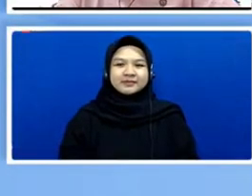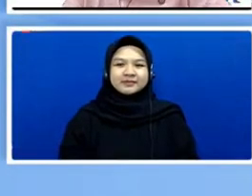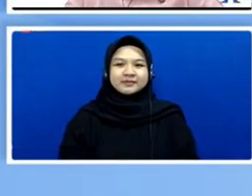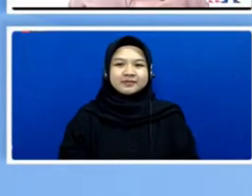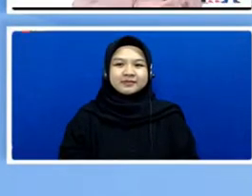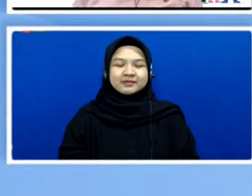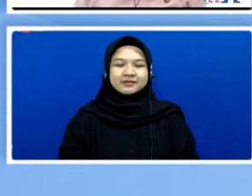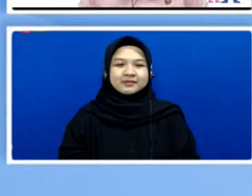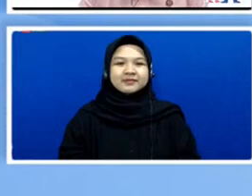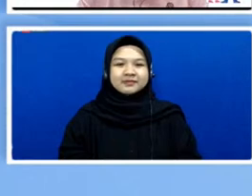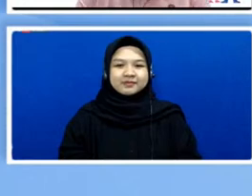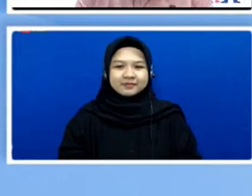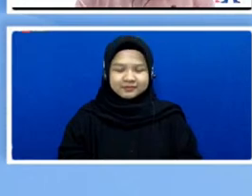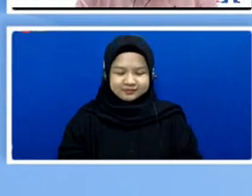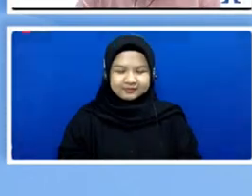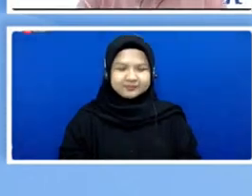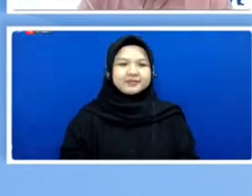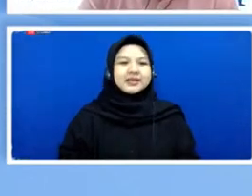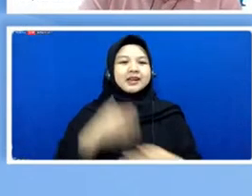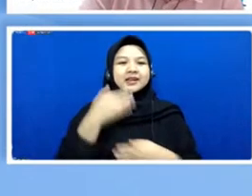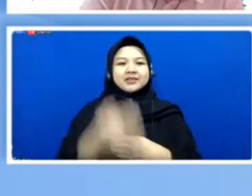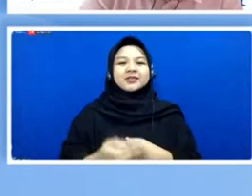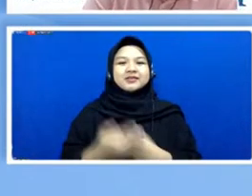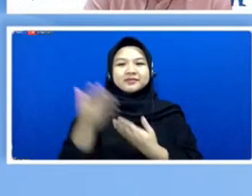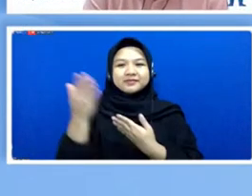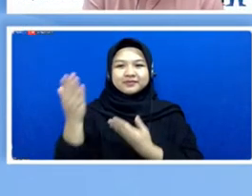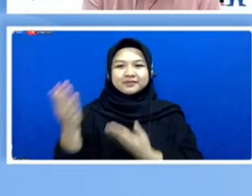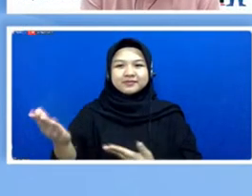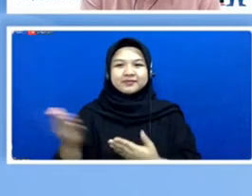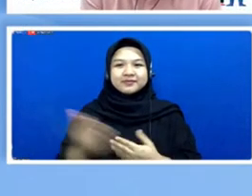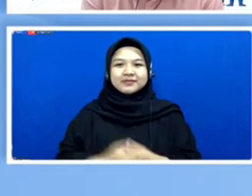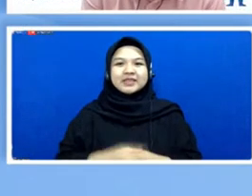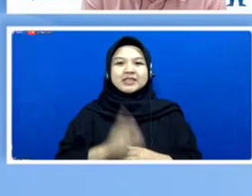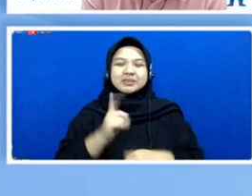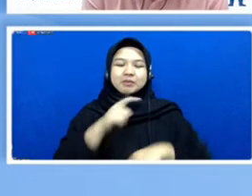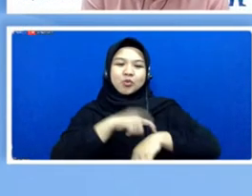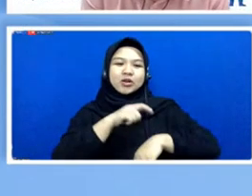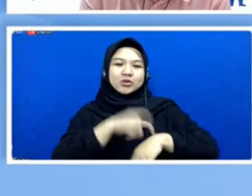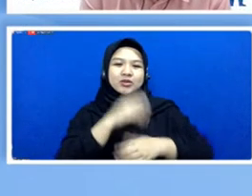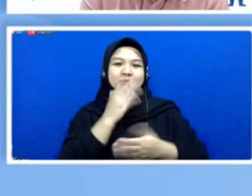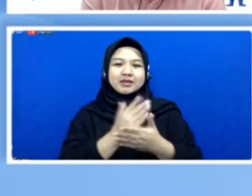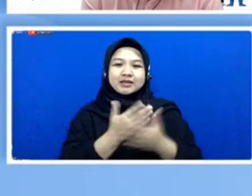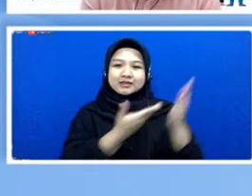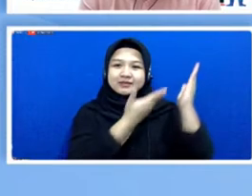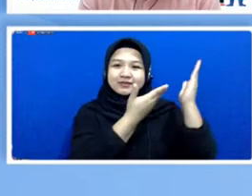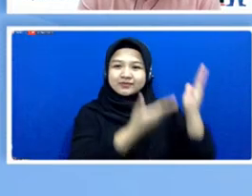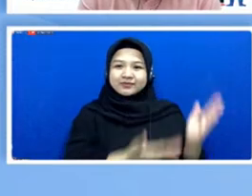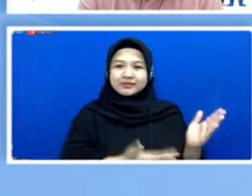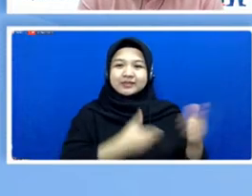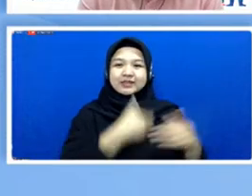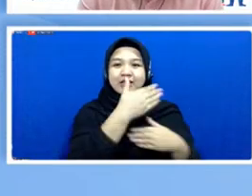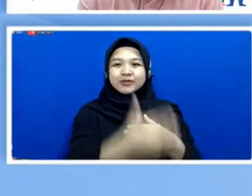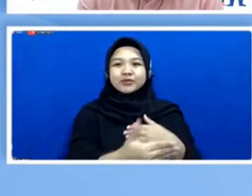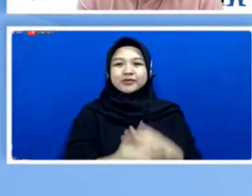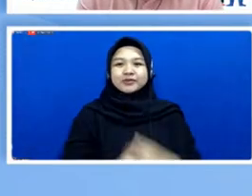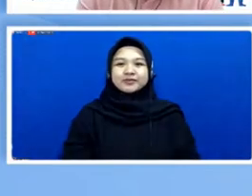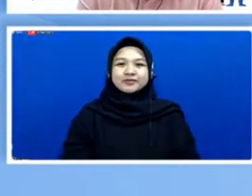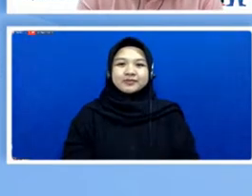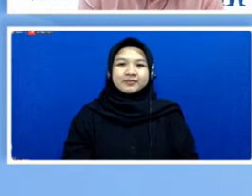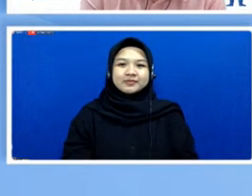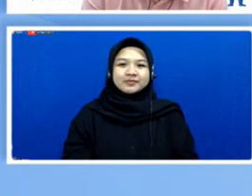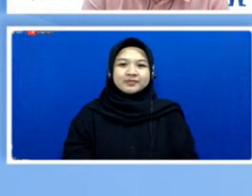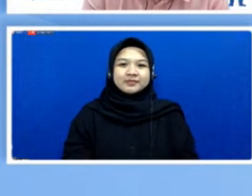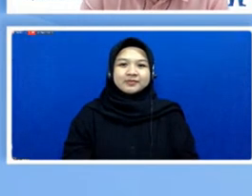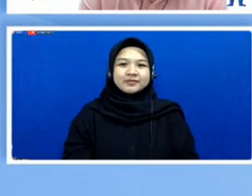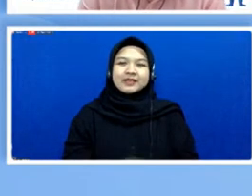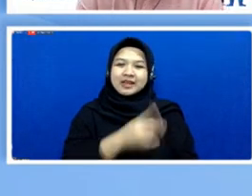Oke, baik, lanjut ya. Silakan next karena waktunya terbatas. Silakan lanjut aja slide-nya. Nah, ini kan